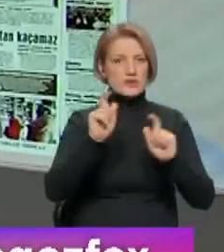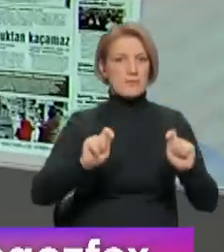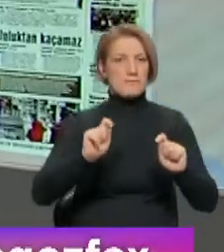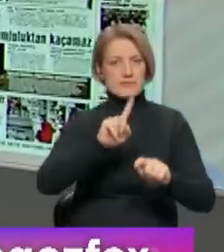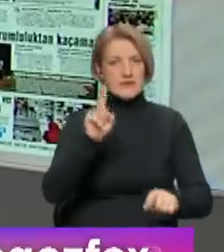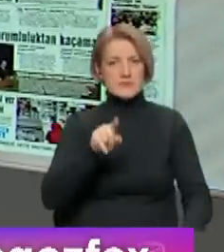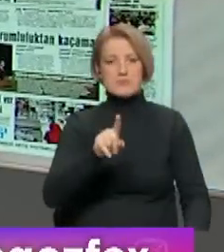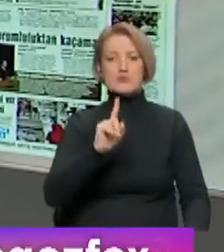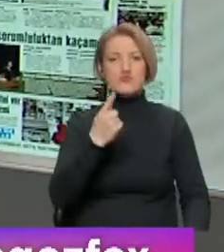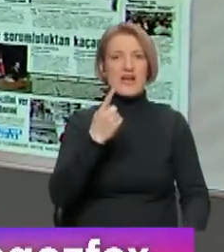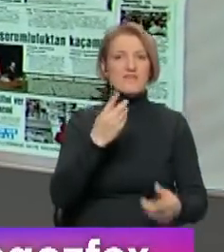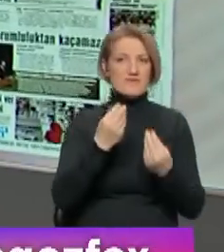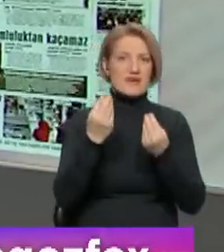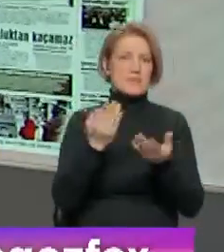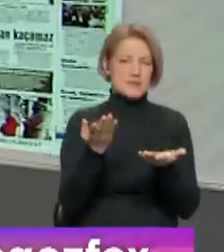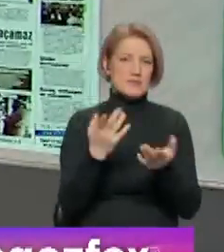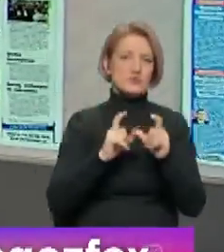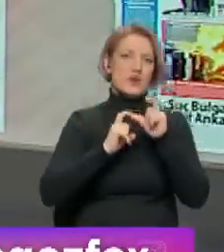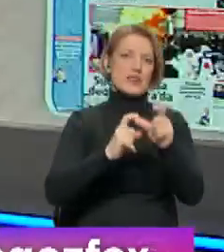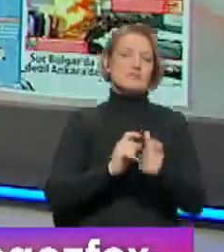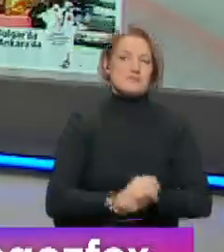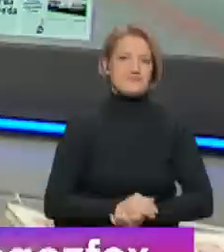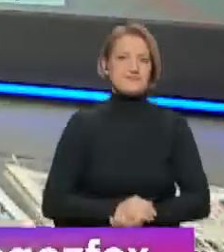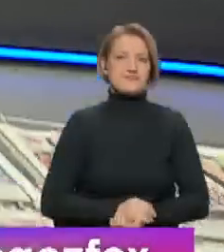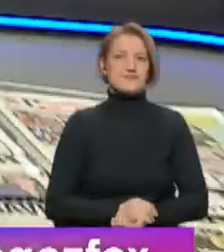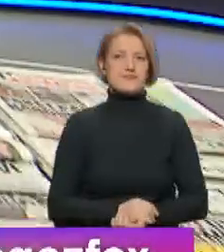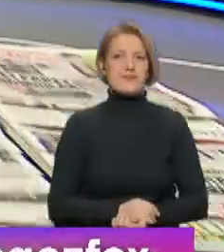böyle bir müjde verilebilir mi sormuş olalım